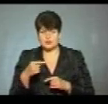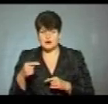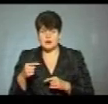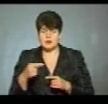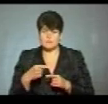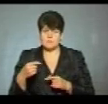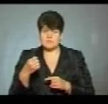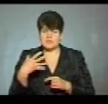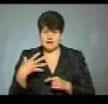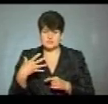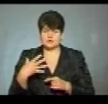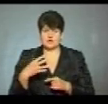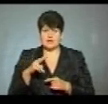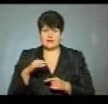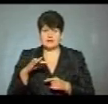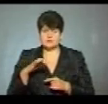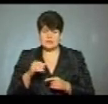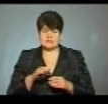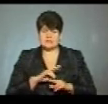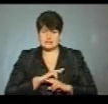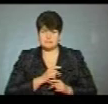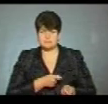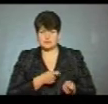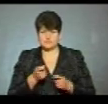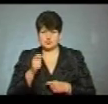15 листопада загиблих мають привезти в Україну.